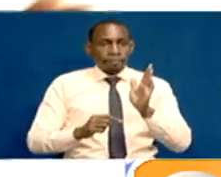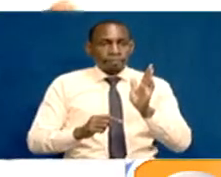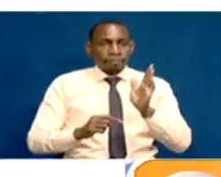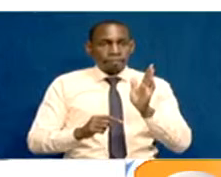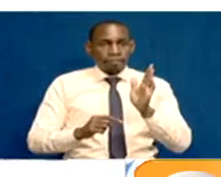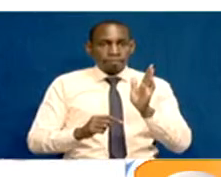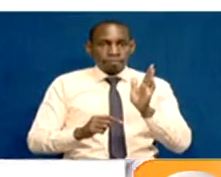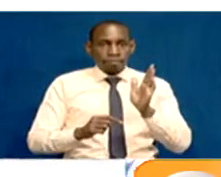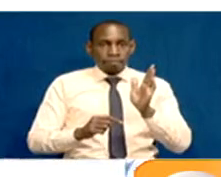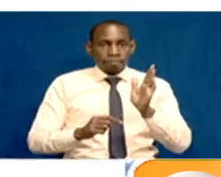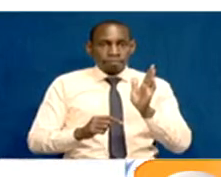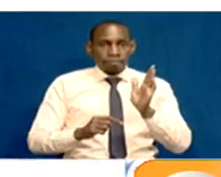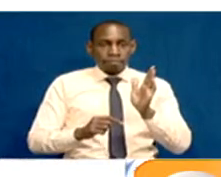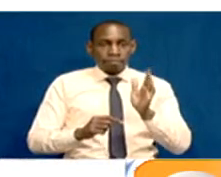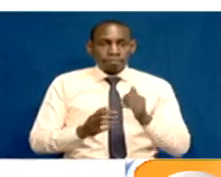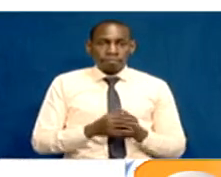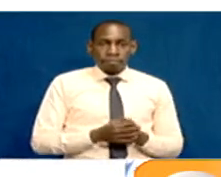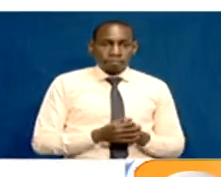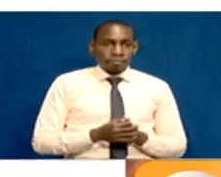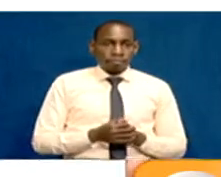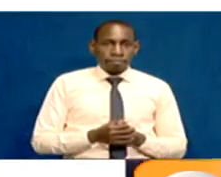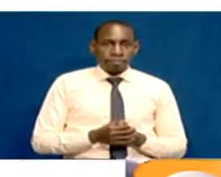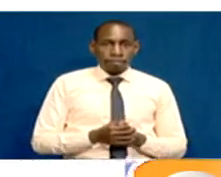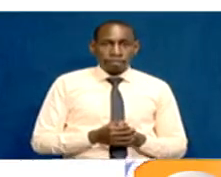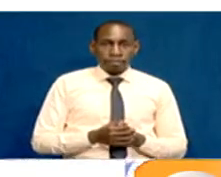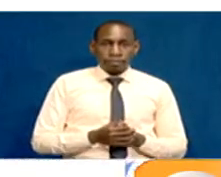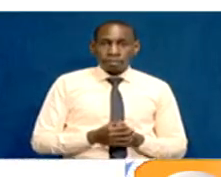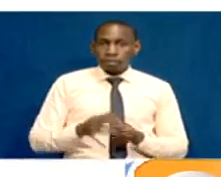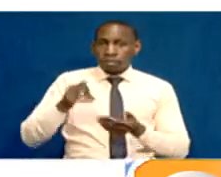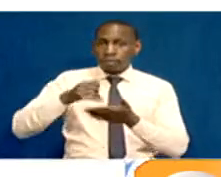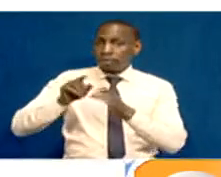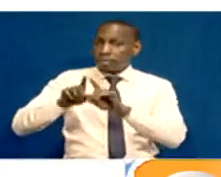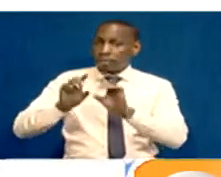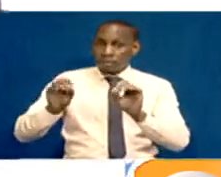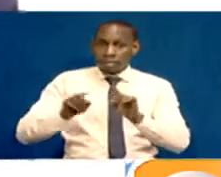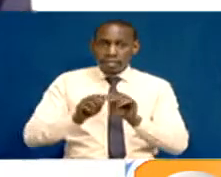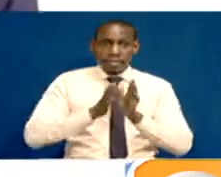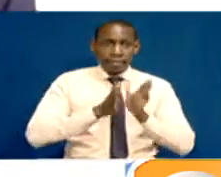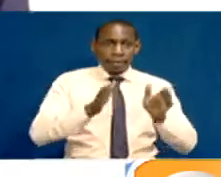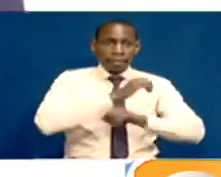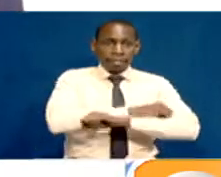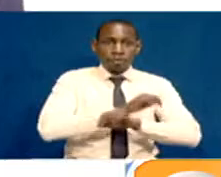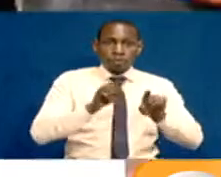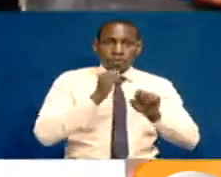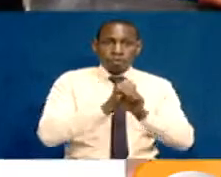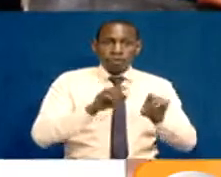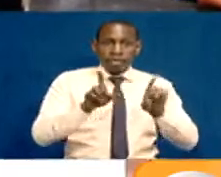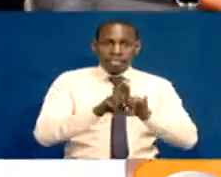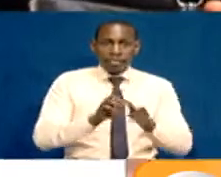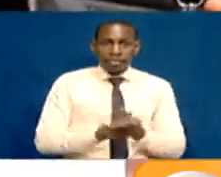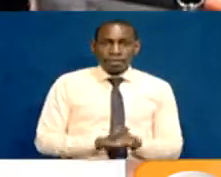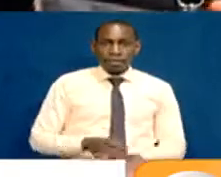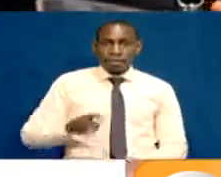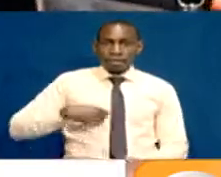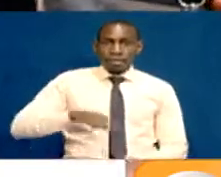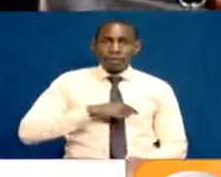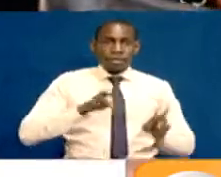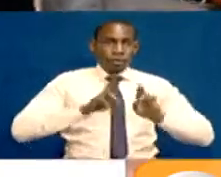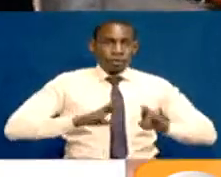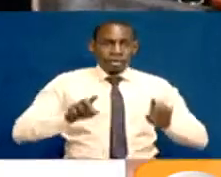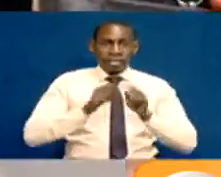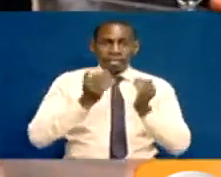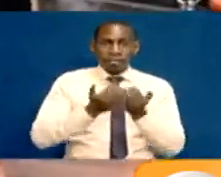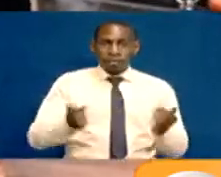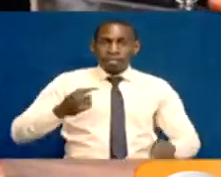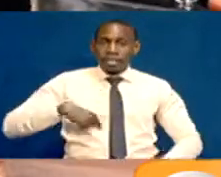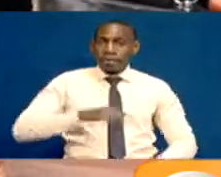don't expect us to sympathize with you. Hiyo tutaweka kando. Hata public tunafanyaga namna hiyo. Kwa sababu tumejitayarisha na watoto wetu